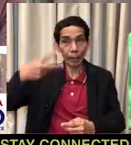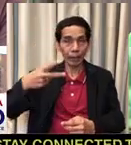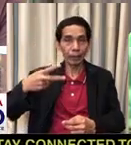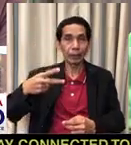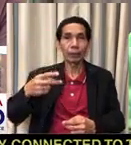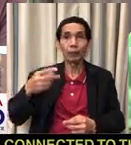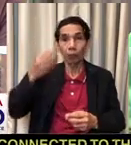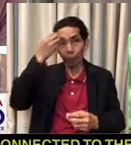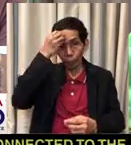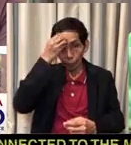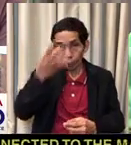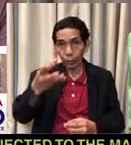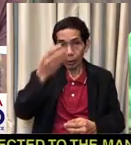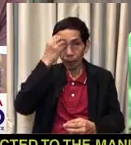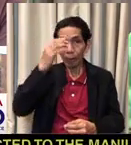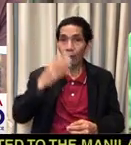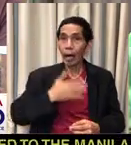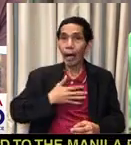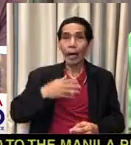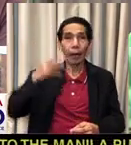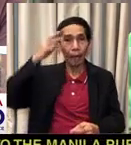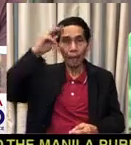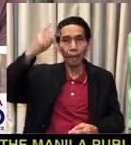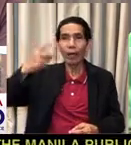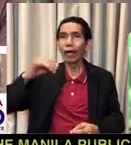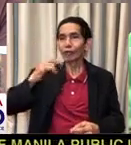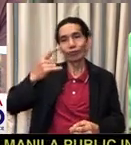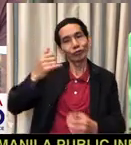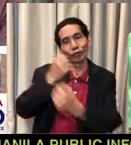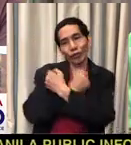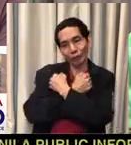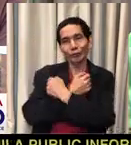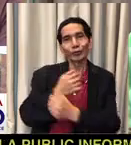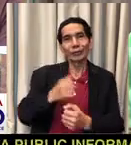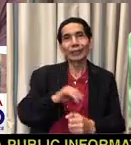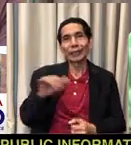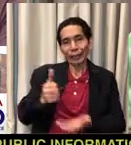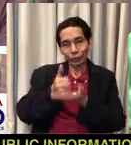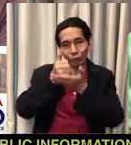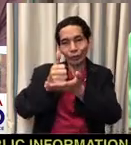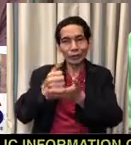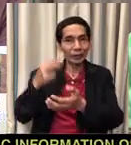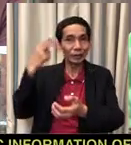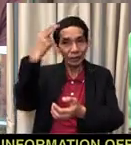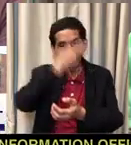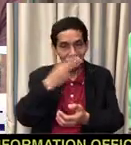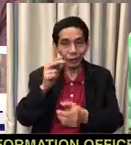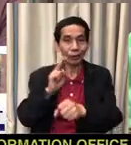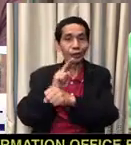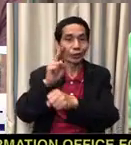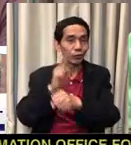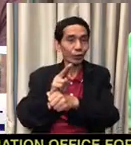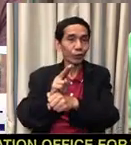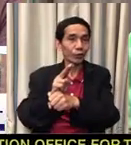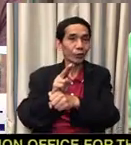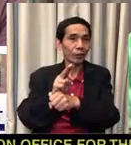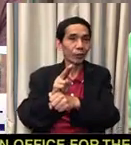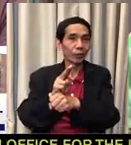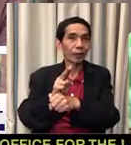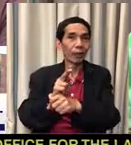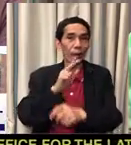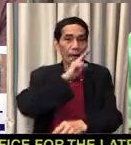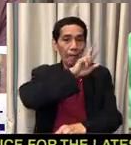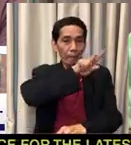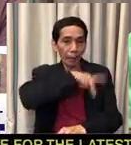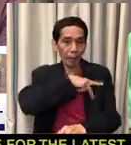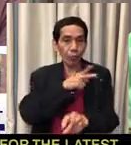Para sa kaalaman ninyo, ang aking Vice Mayor, mahal na mahal ako. Katulong siya. Yung ginagamit ko sa kanya, yung